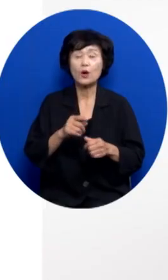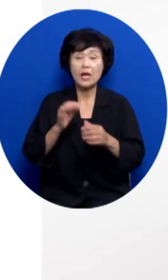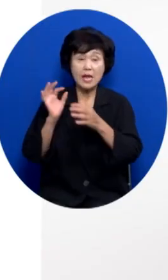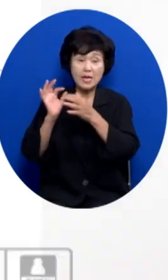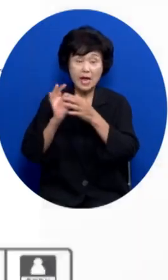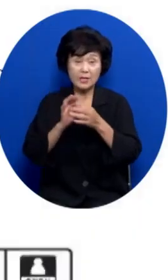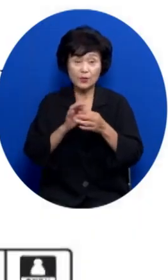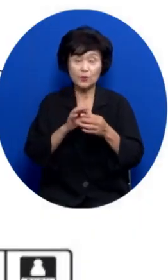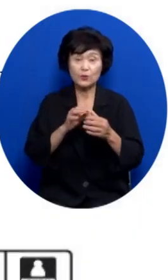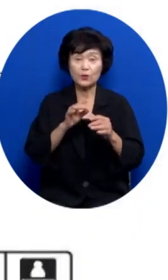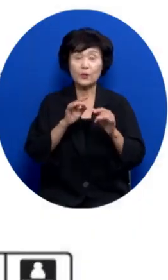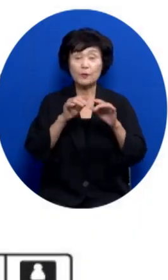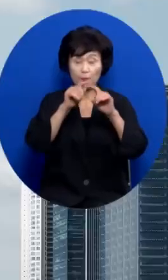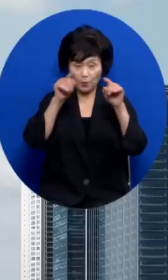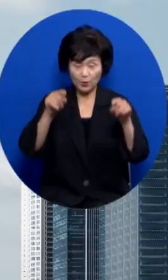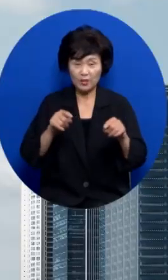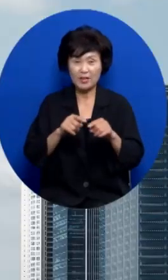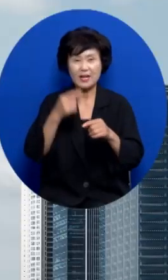지속적으로 모니터링할 계획입니다.